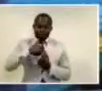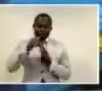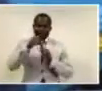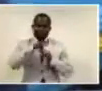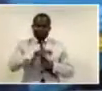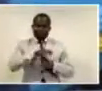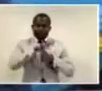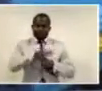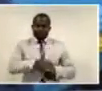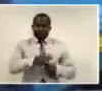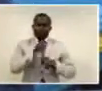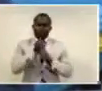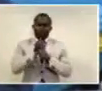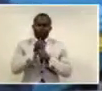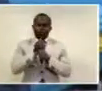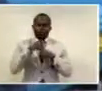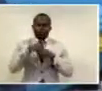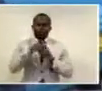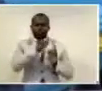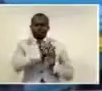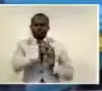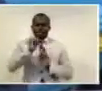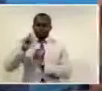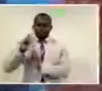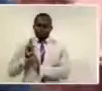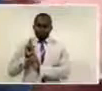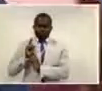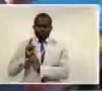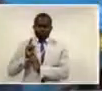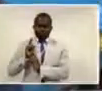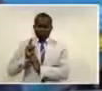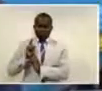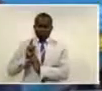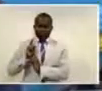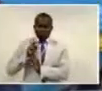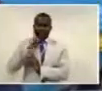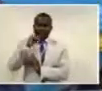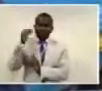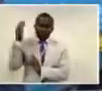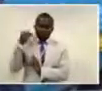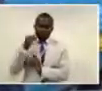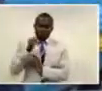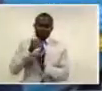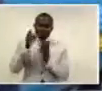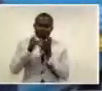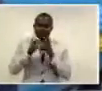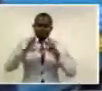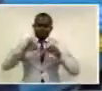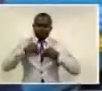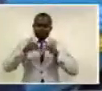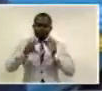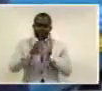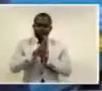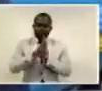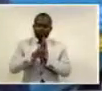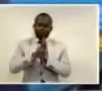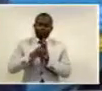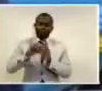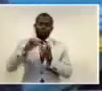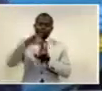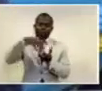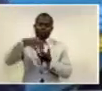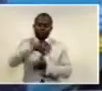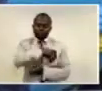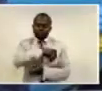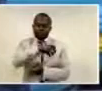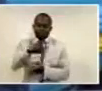nakarengane n'ihoterwa nakorewe n'umusirikare yari umugabo wanjye. Twarashakanye byemewe n'amategeko dusezerana